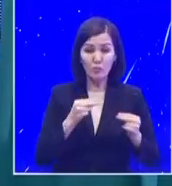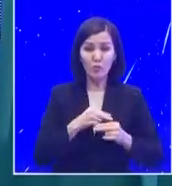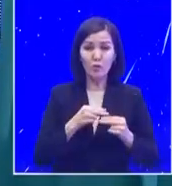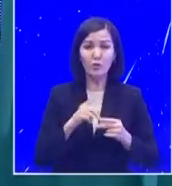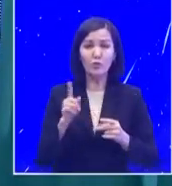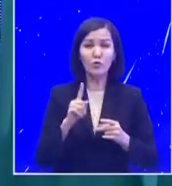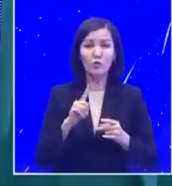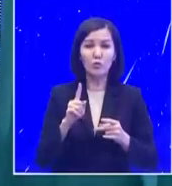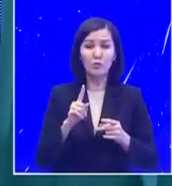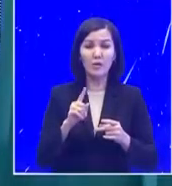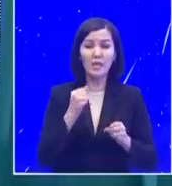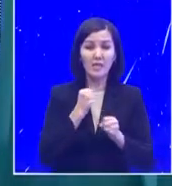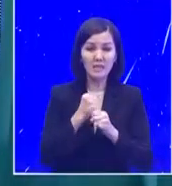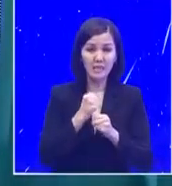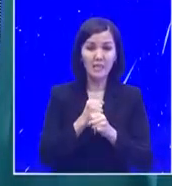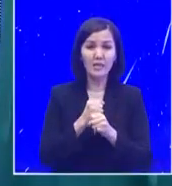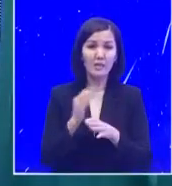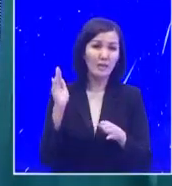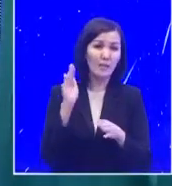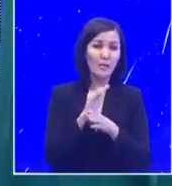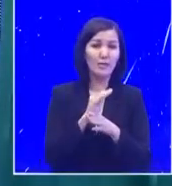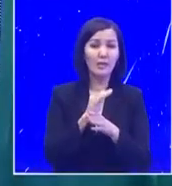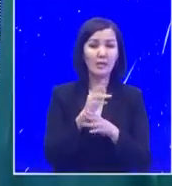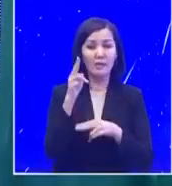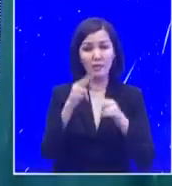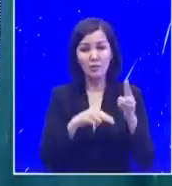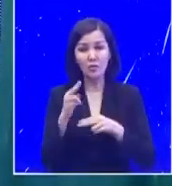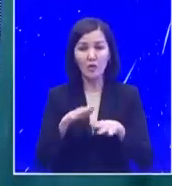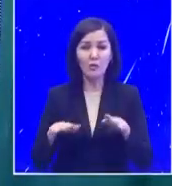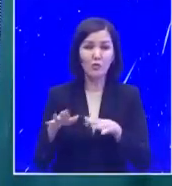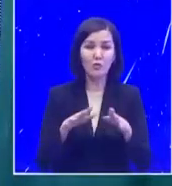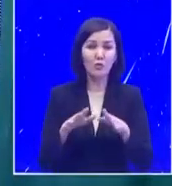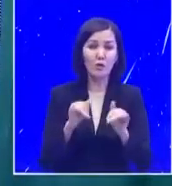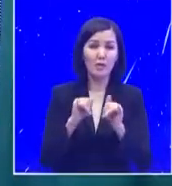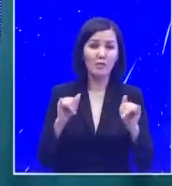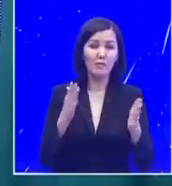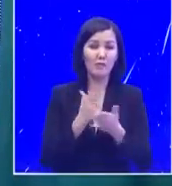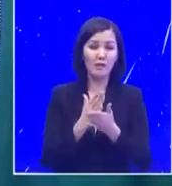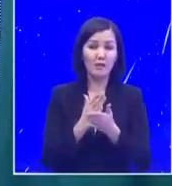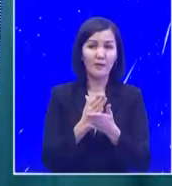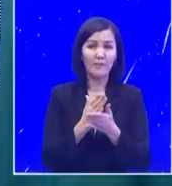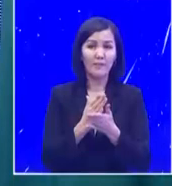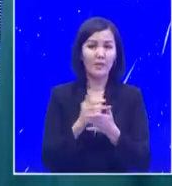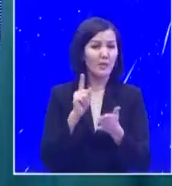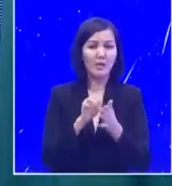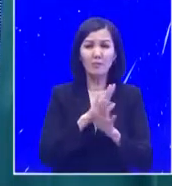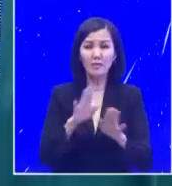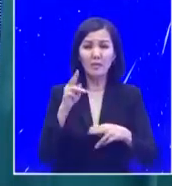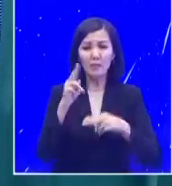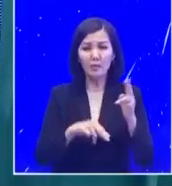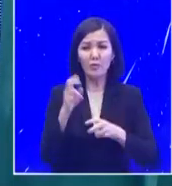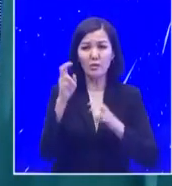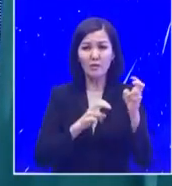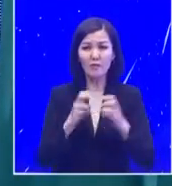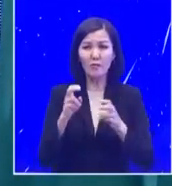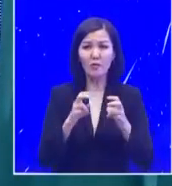чтобы сделать наполнение вот этой индустриальной зоны. Не обязательно здесь построить завод,